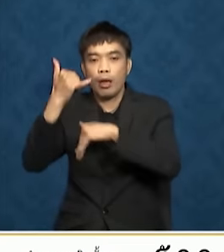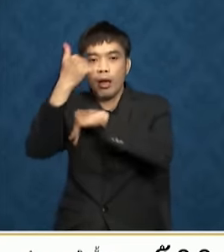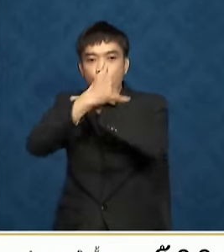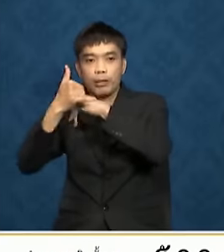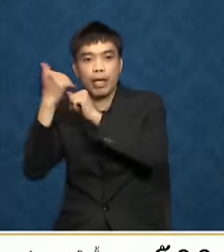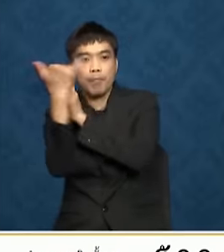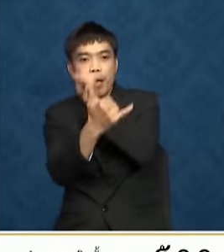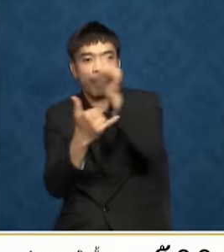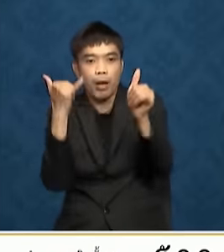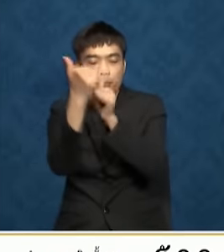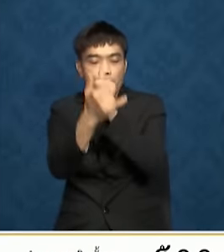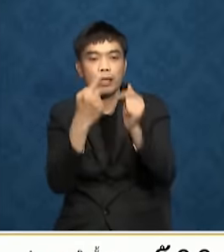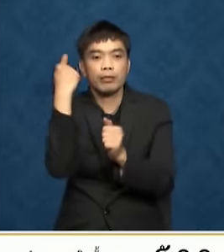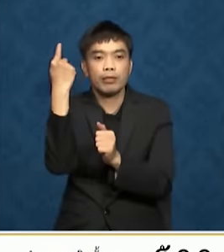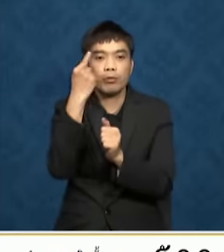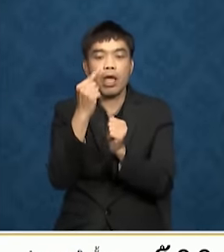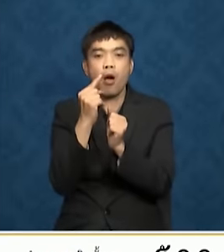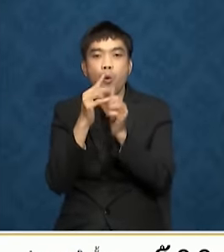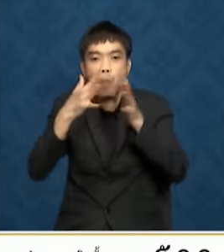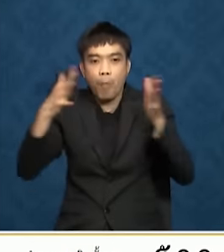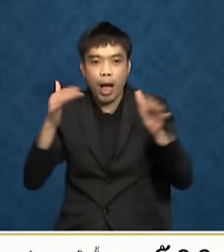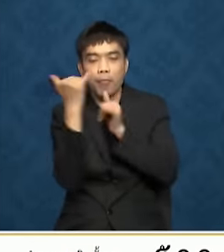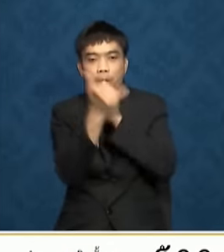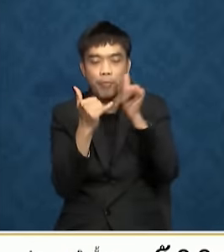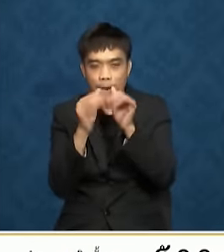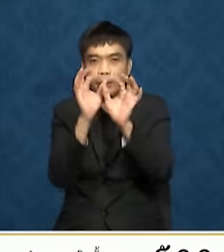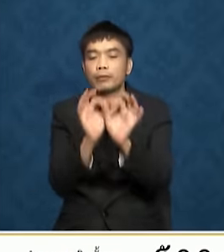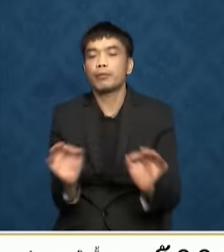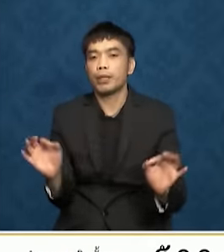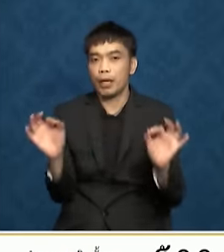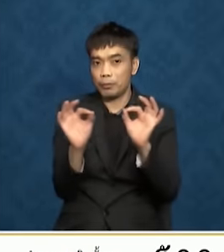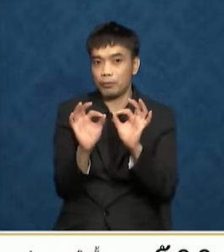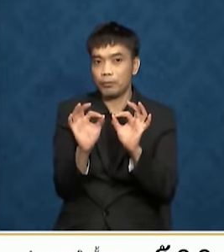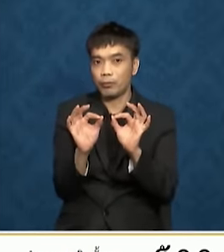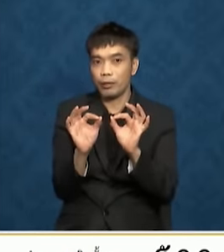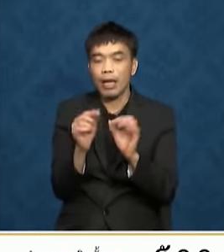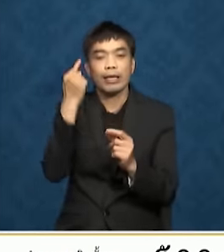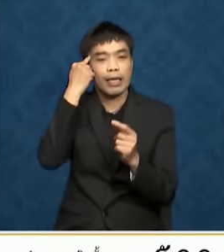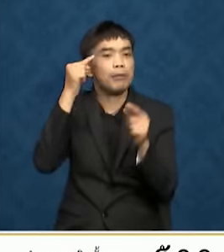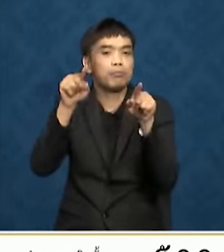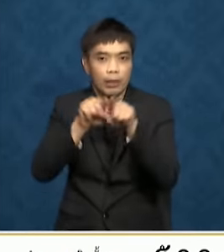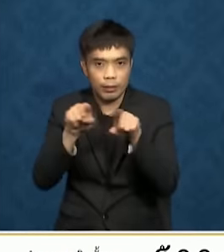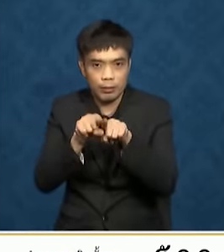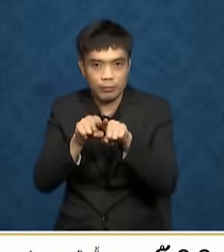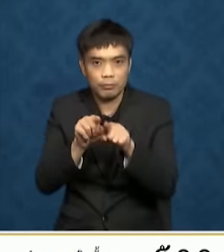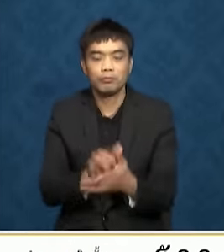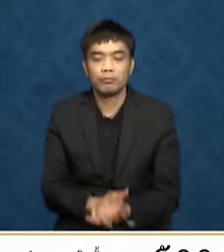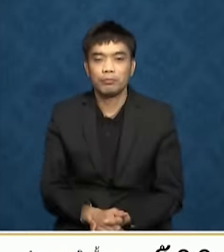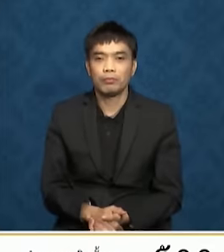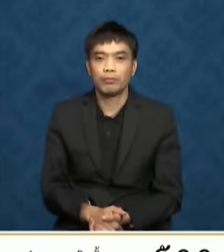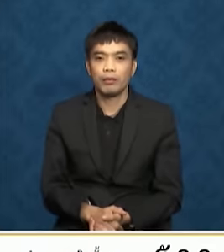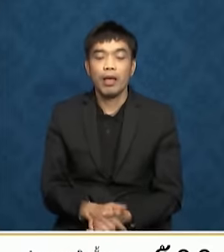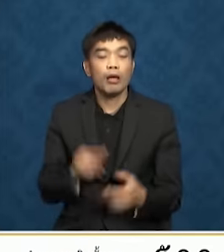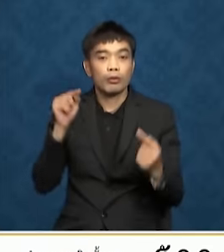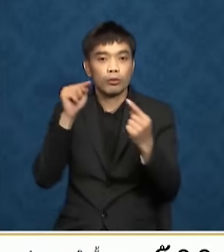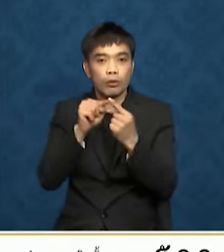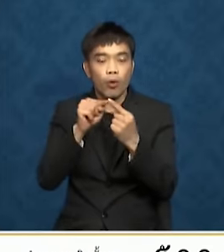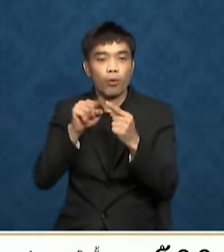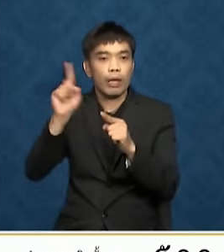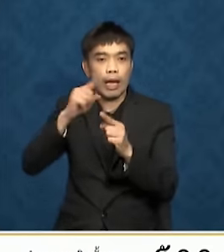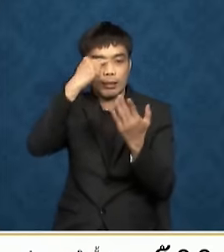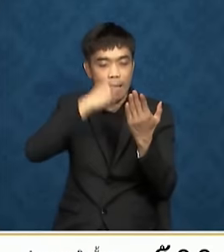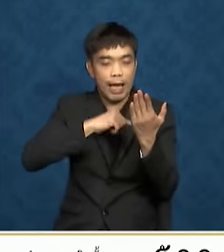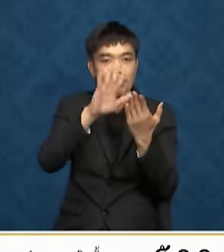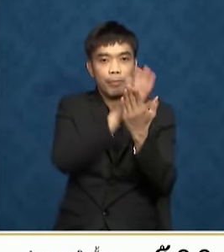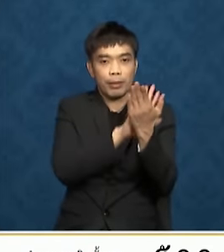ดีมานให้มีการท่องเที่ยวมาเยอะๆเนี่ยมันเป็นสิ่งที่สำคัญแล้วเราก็คงเห็นตรงกันครับว่าในเรื่องของดีมานเนี่ยประเทศไทยมันไม่ได้ค่อยมี